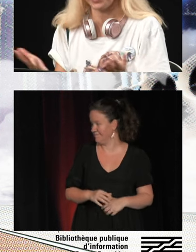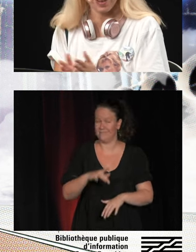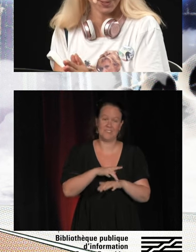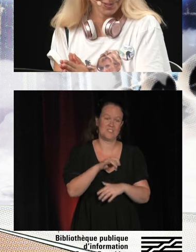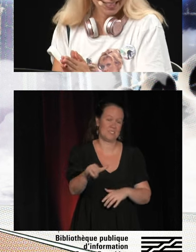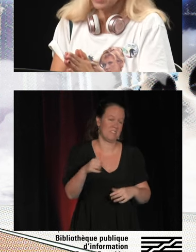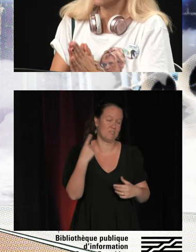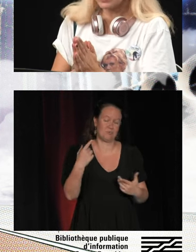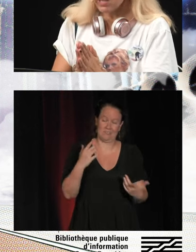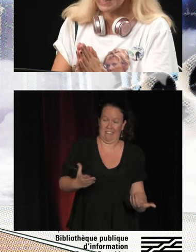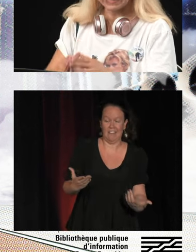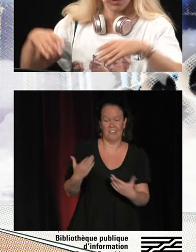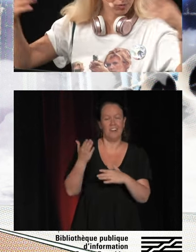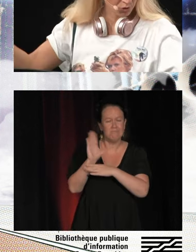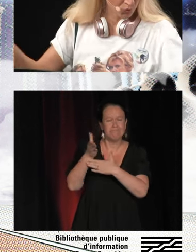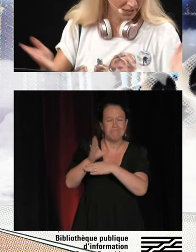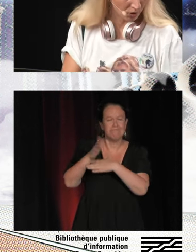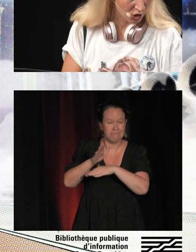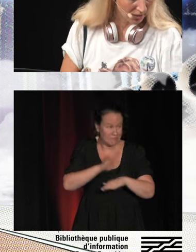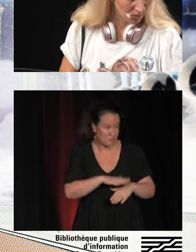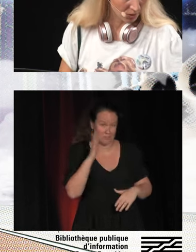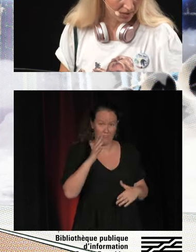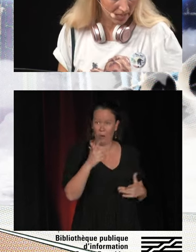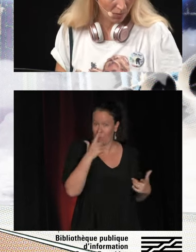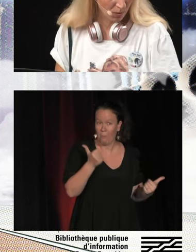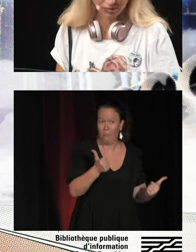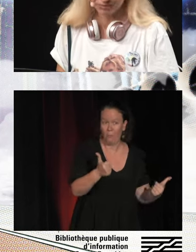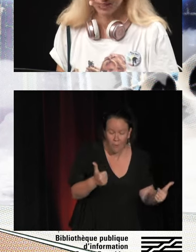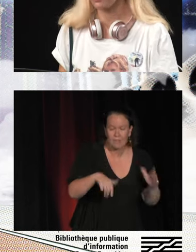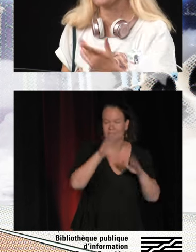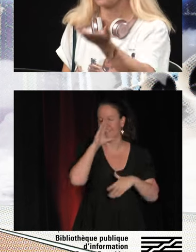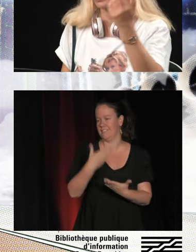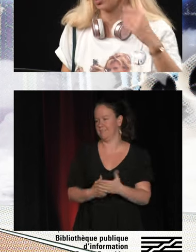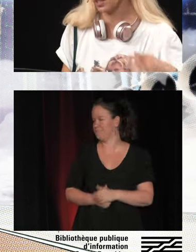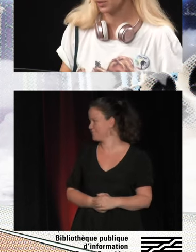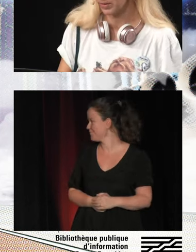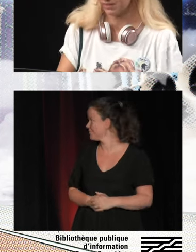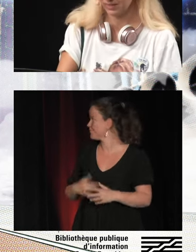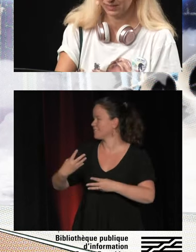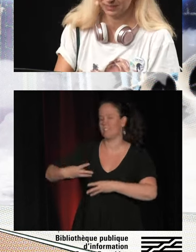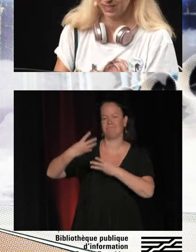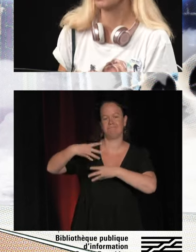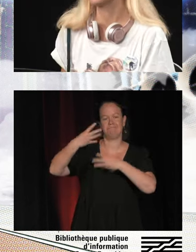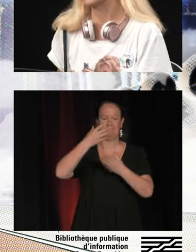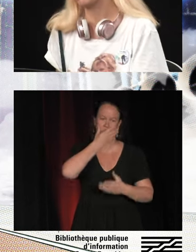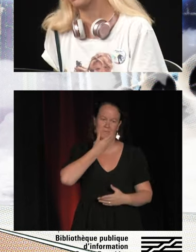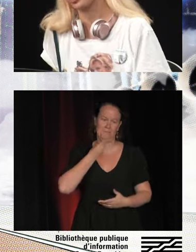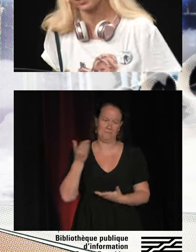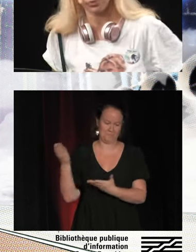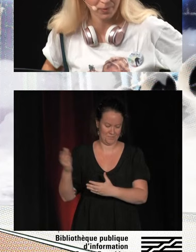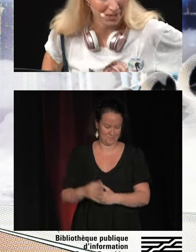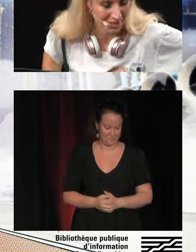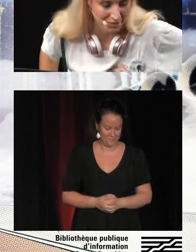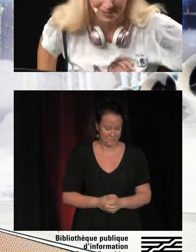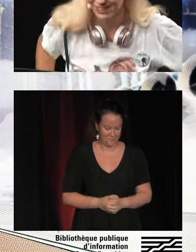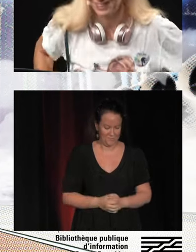grand classique du marathon. Donc si vous avez des questions dans le public, dans le chat, c'est le moment. Et on finit sur le meilleur générique, non mais c'est vrai. C'est un peu triste que vous ne voyez pas le